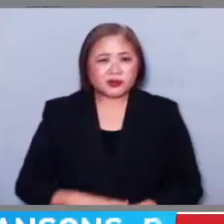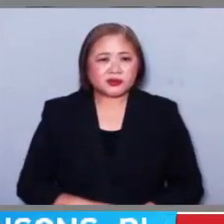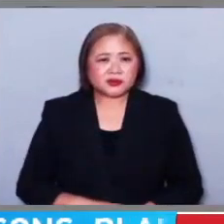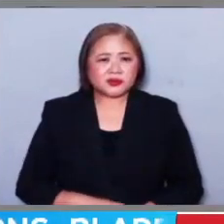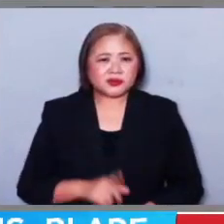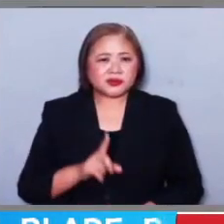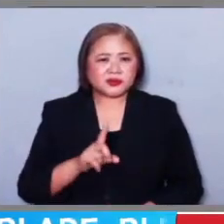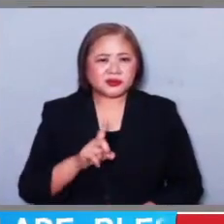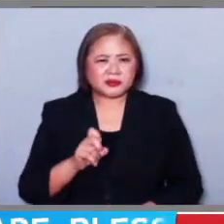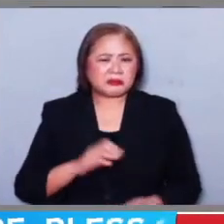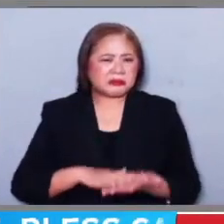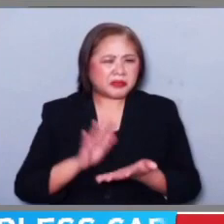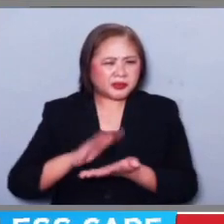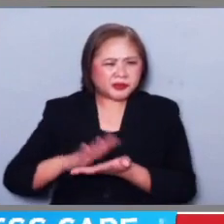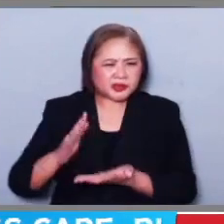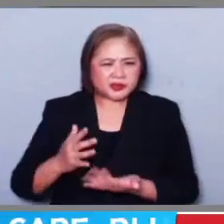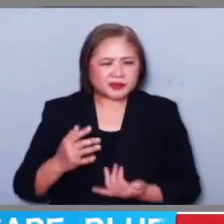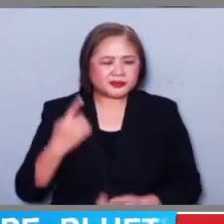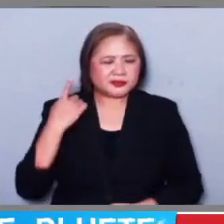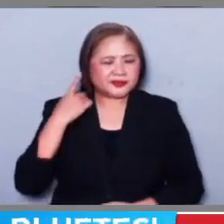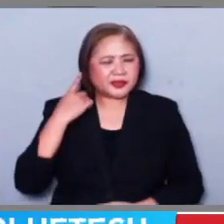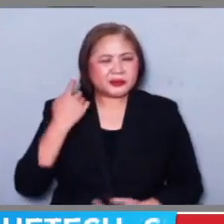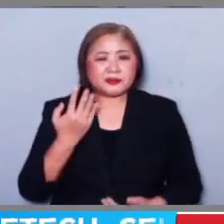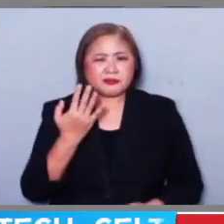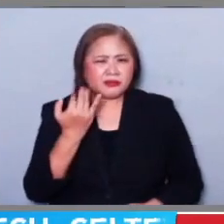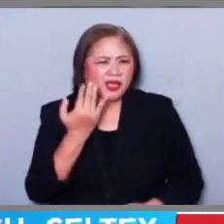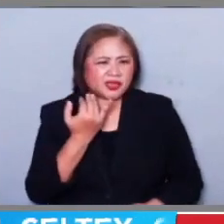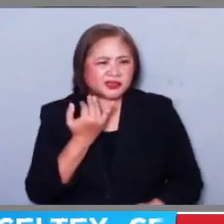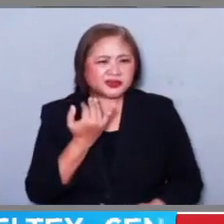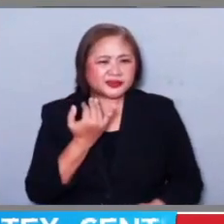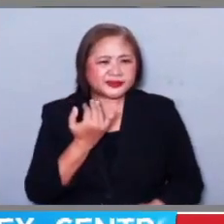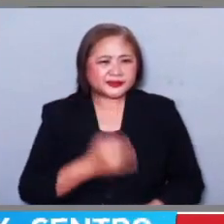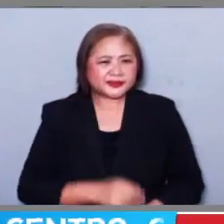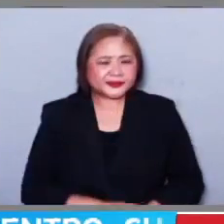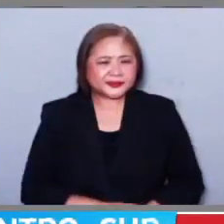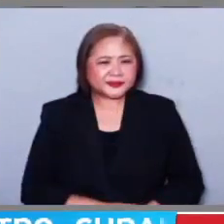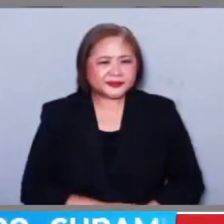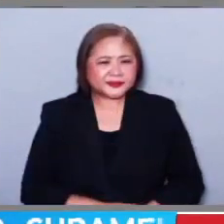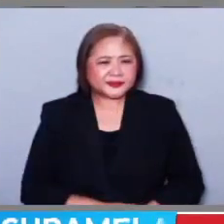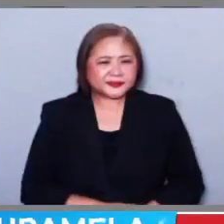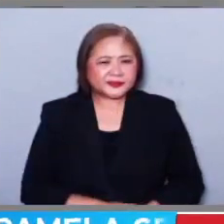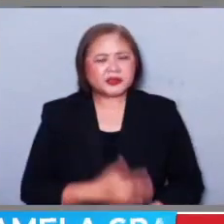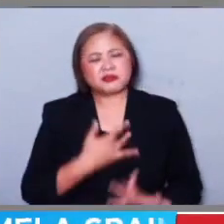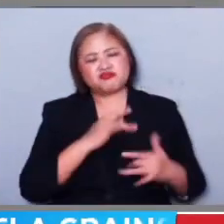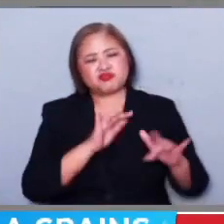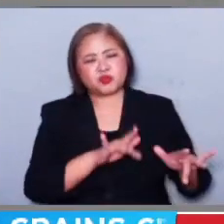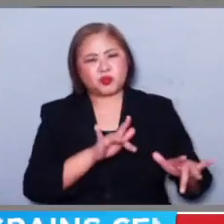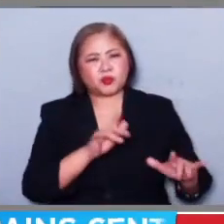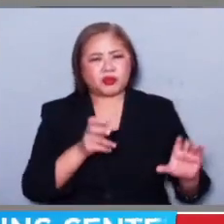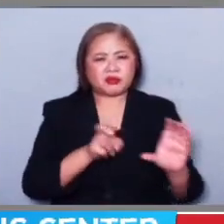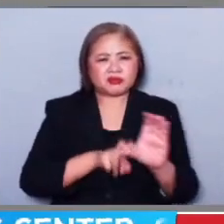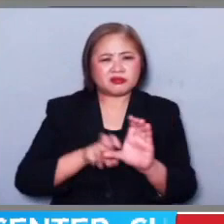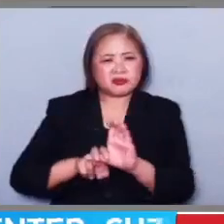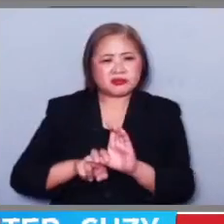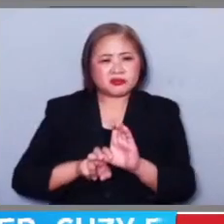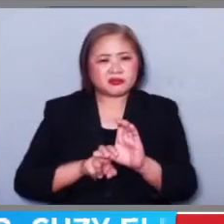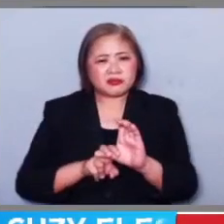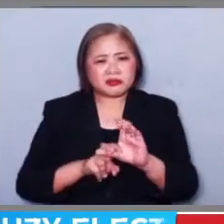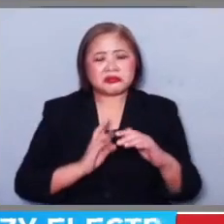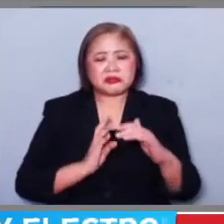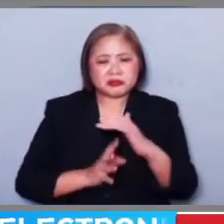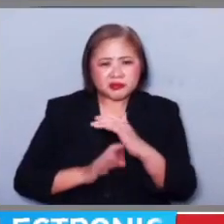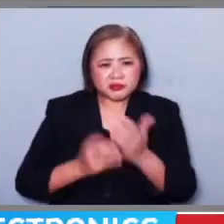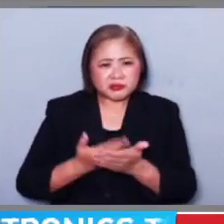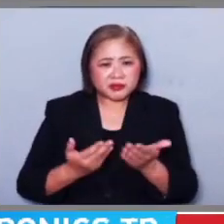Apo. Ayun nga, sabi ko, bakit ganun? Kawawa yung mga namimili, lalo na mga tindera. Ang choice cuts